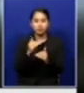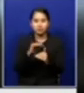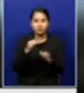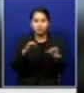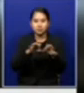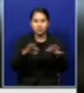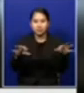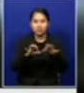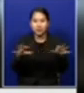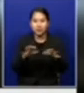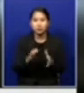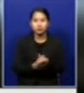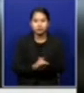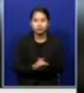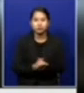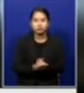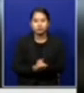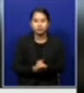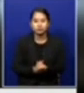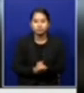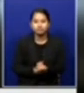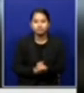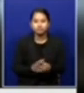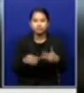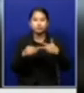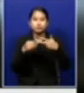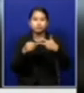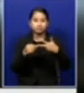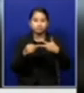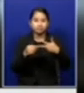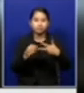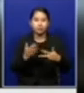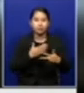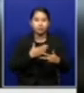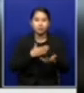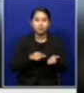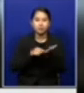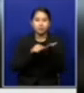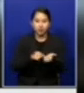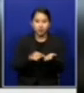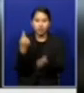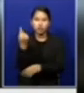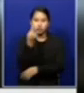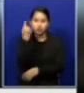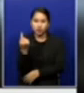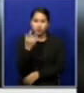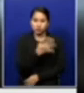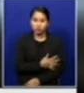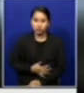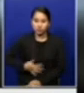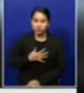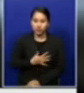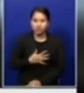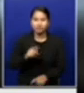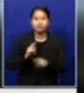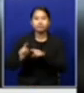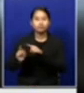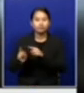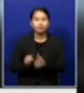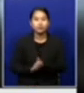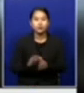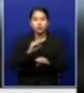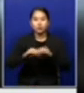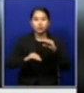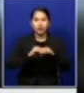การณ์การฟื้นฟูเศรษฐกิจในสมัยนี้นะครับส่วนที่3ผมจะนำเสนอโมเดลการท่องเที่ยวเชิงสุขภาพที่เหมาะสมซึ่งโครงการส่วนใหญ่ของรัฐมี